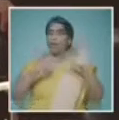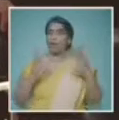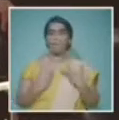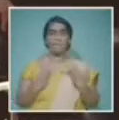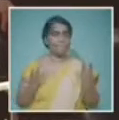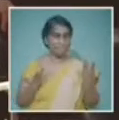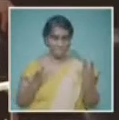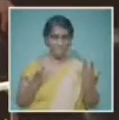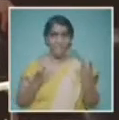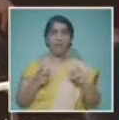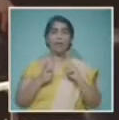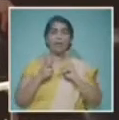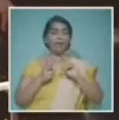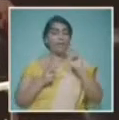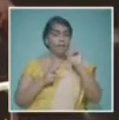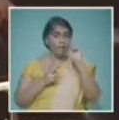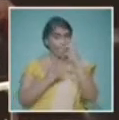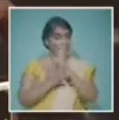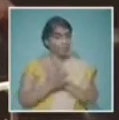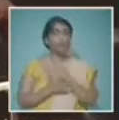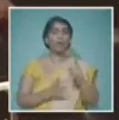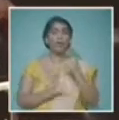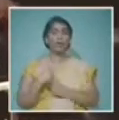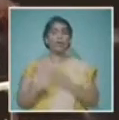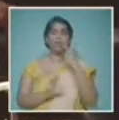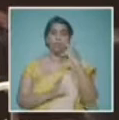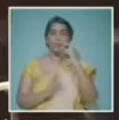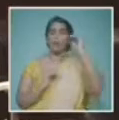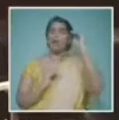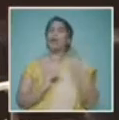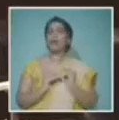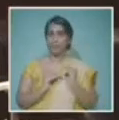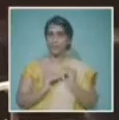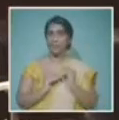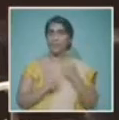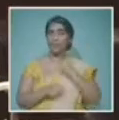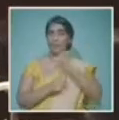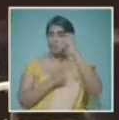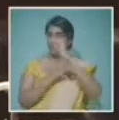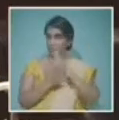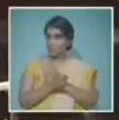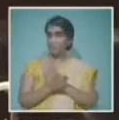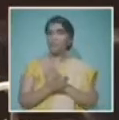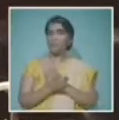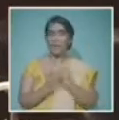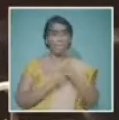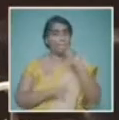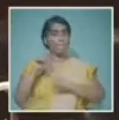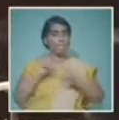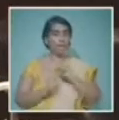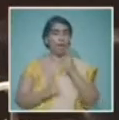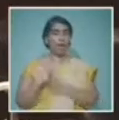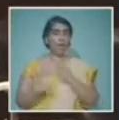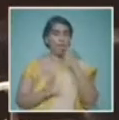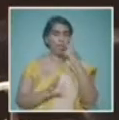නොහැක 20 වෙනි සංශෝධනයේදී එක අවුරුදු 2 මාර බවට පත් කරා දැන් ආණ්ඩුක්‍රම ව්‍යවස්ථාවේ පාර්ලිමේන්තුට අවුරුදු දෙක